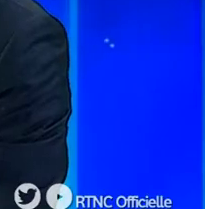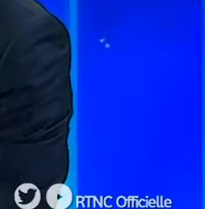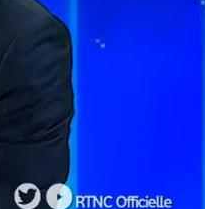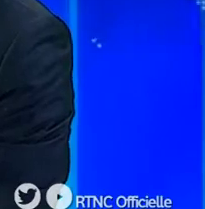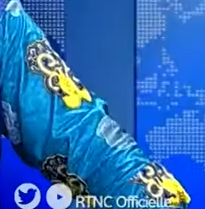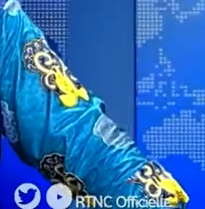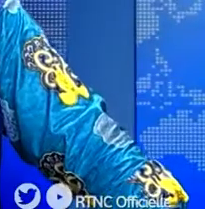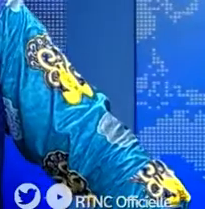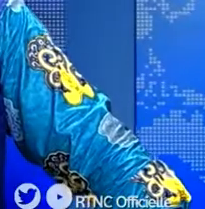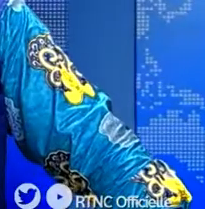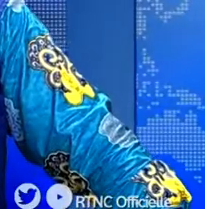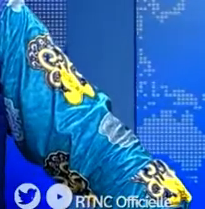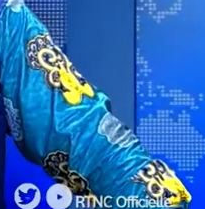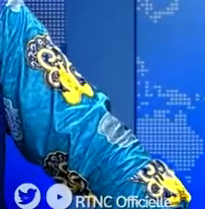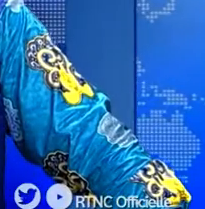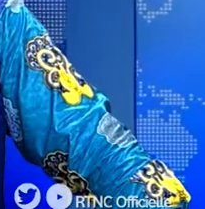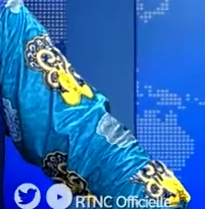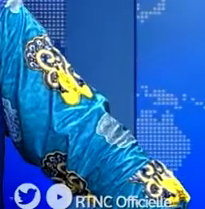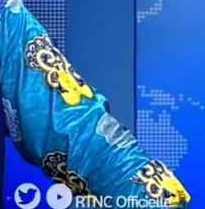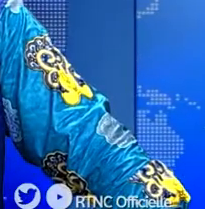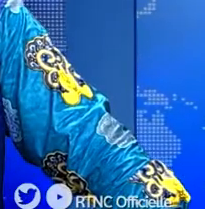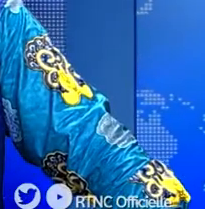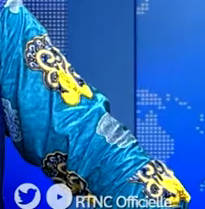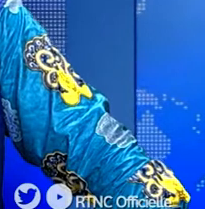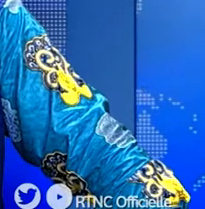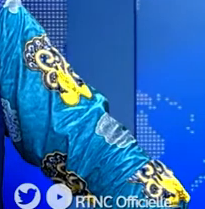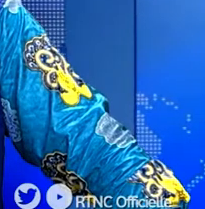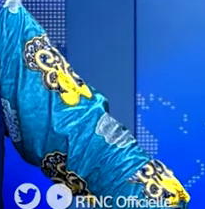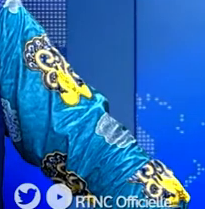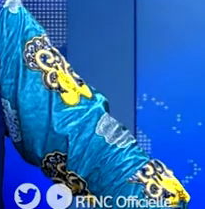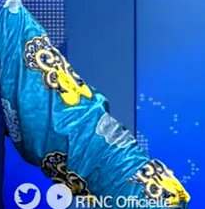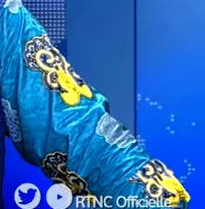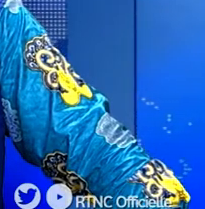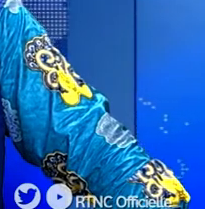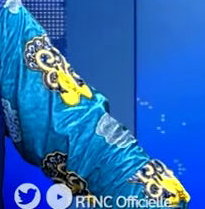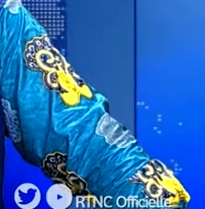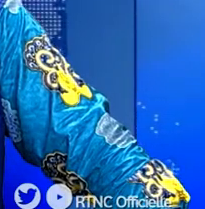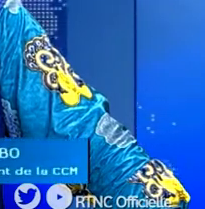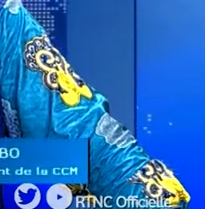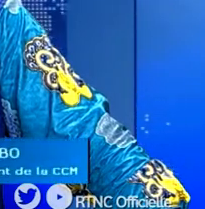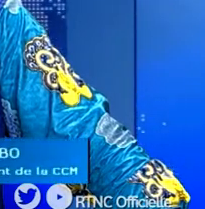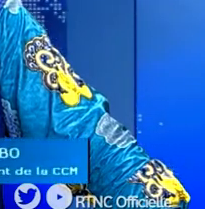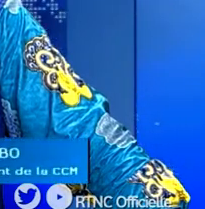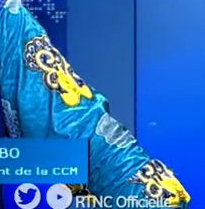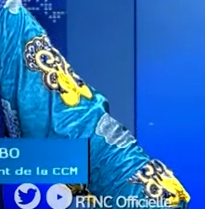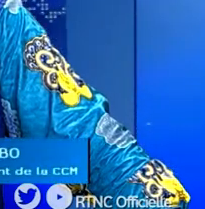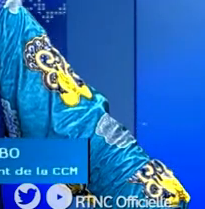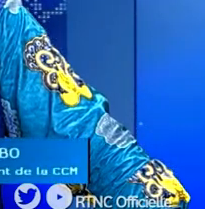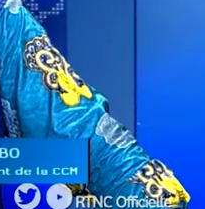même. Oui, on doit être d'accord que nous venons de si loin. La mentalité dans le pays a